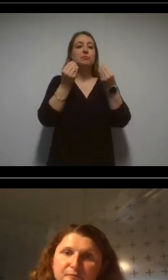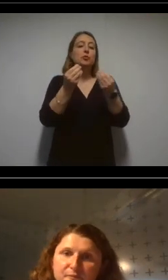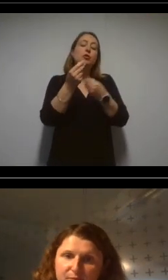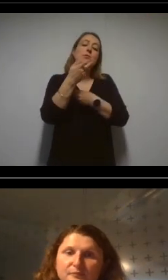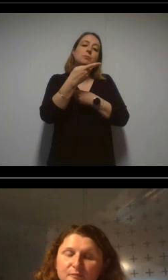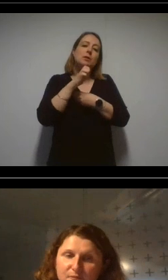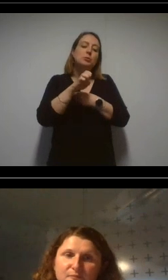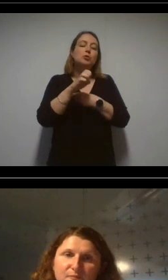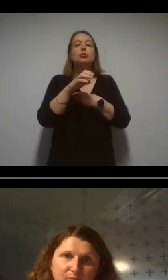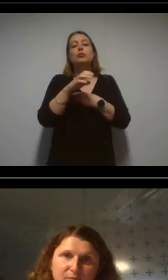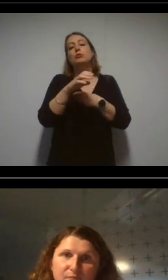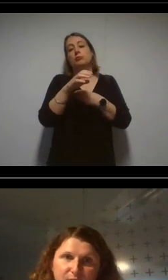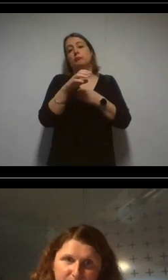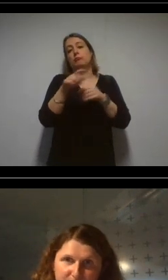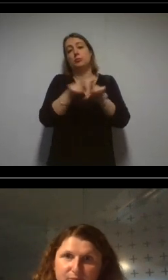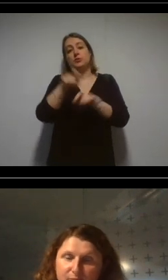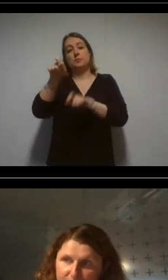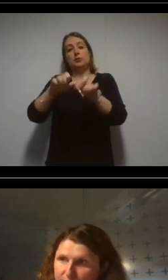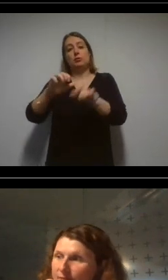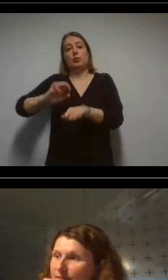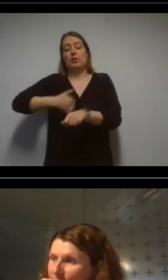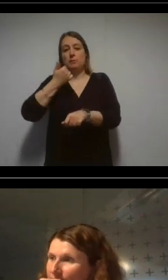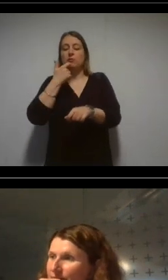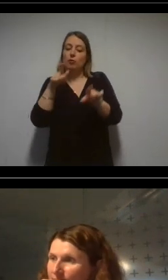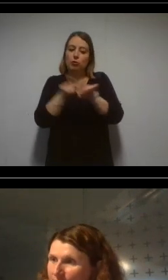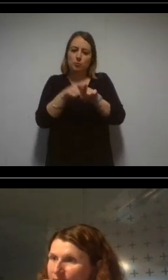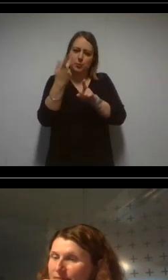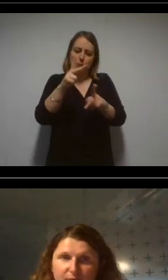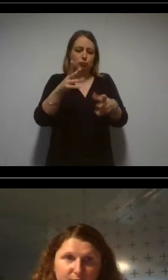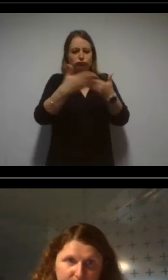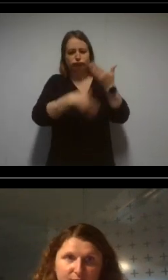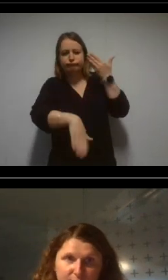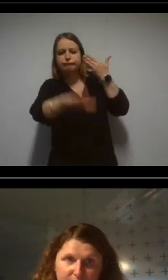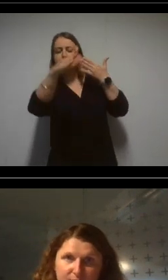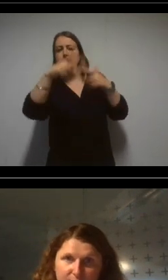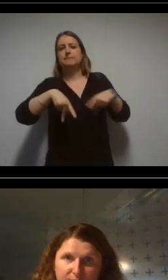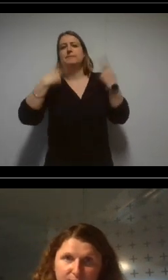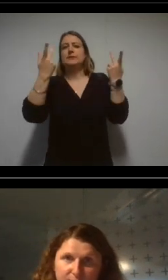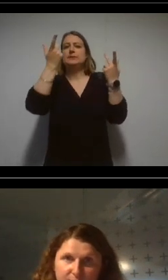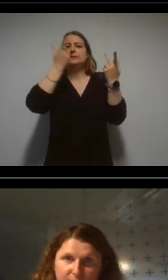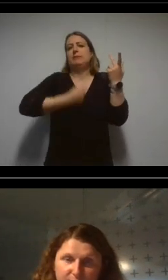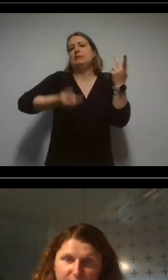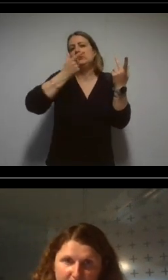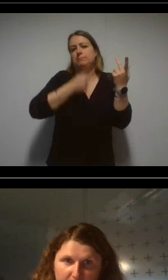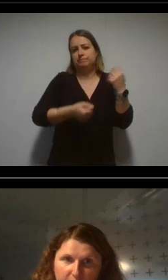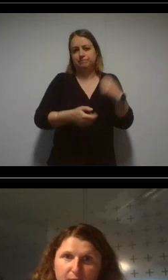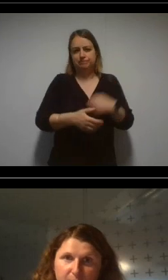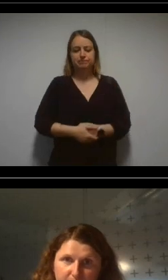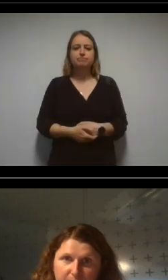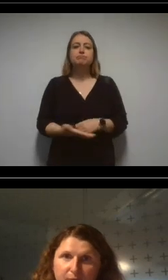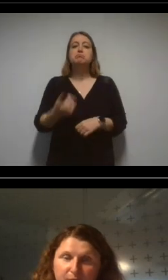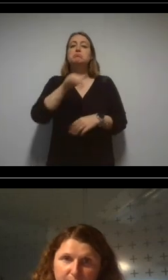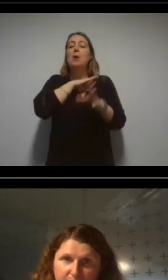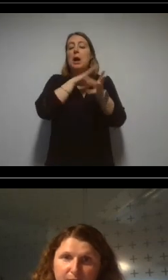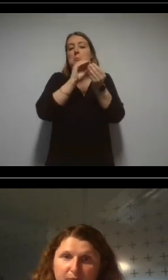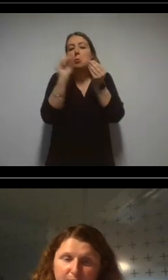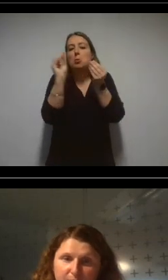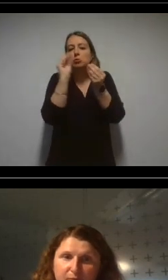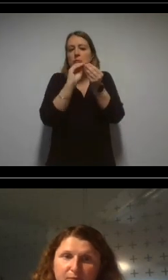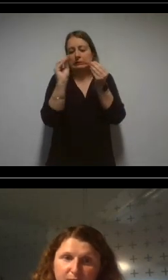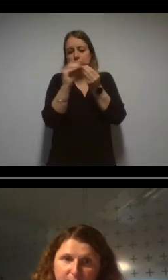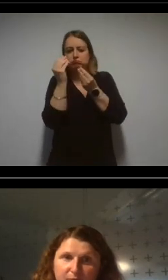et de ces indépendants au travers d'un produit facile d'utilisation qui D'accord. facilite le